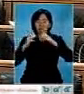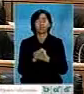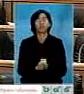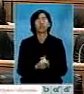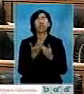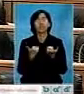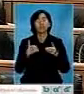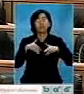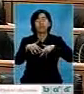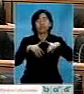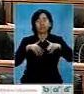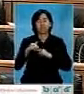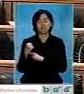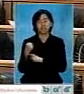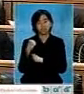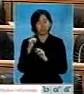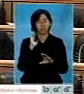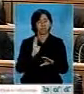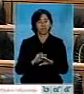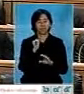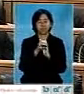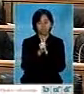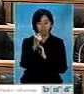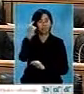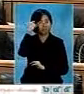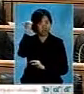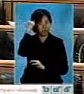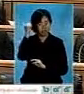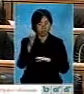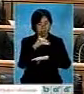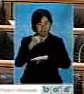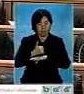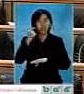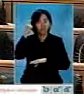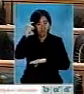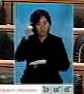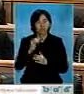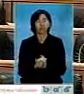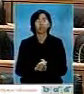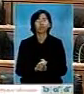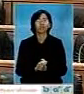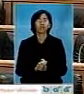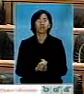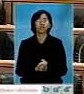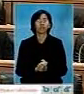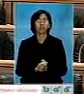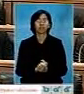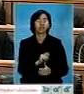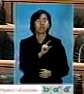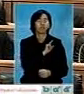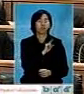น้องประชาชนเก่งครับและเข้าใจการเมืองดีผมฝากไว้ว่าทางเส้นนี้เป็นอำนา